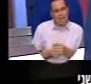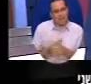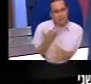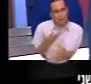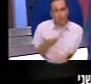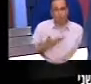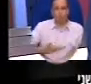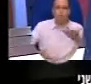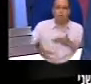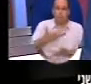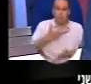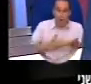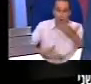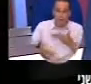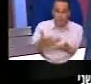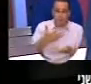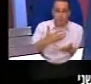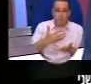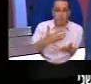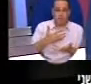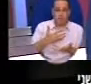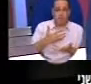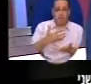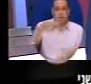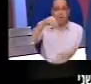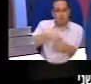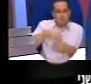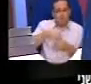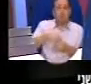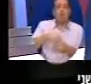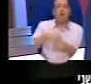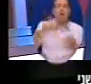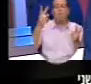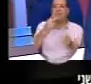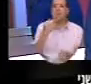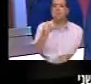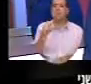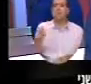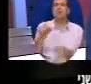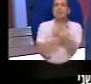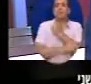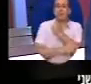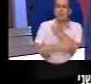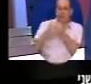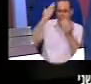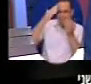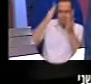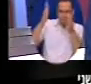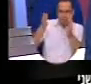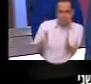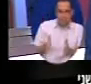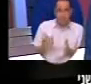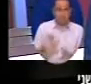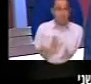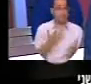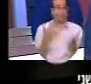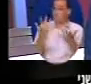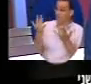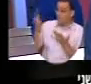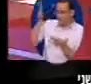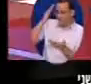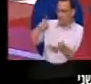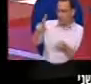שיתוף, פעולה, מתוך הבנה של מי הסטודנט שאומרים אותך. להכיר, ברגע שמכירים זה נהיה יותר קל. נכון. אז מה